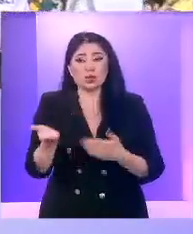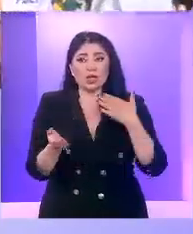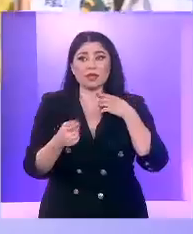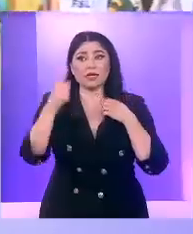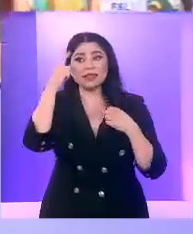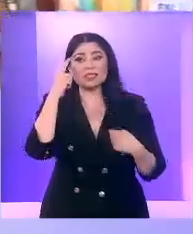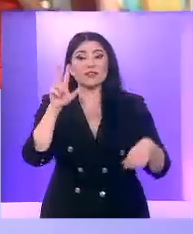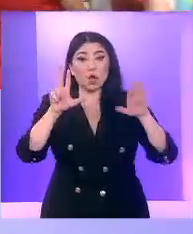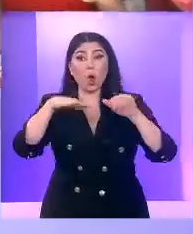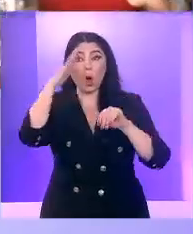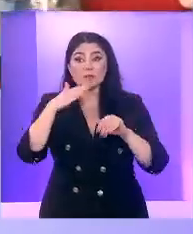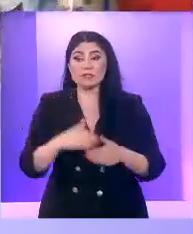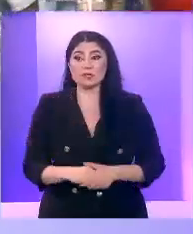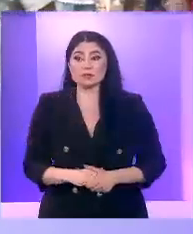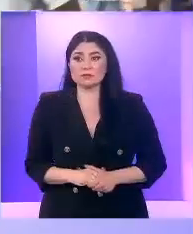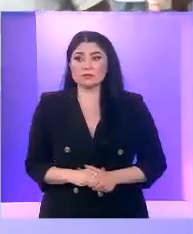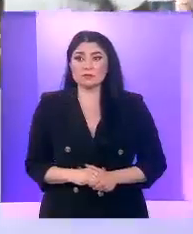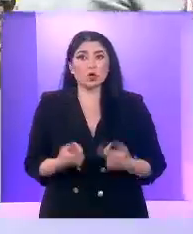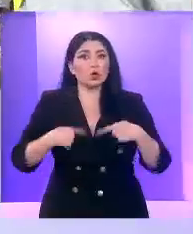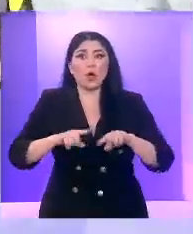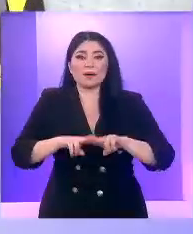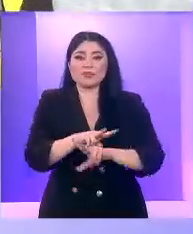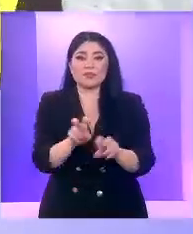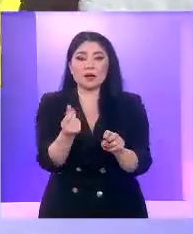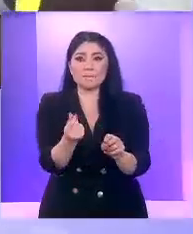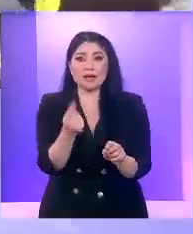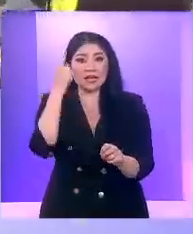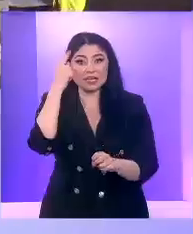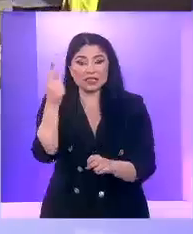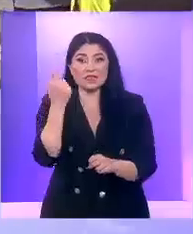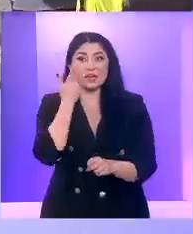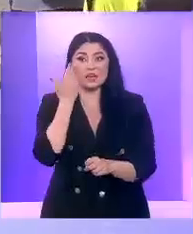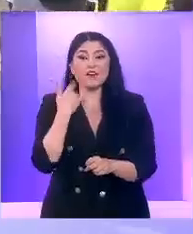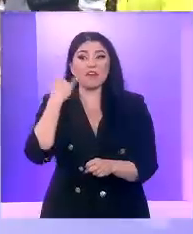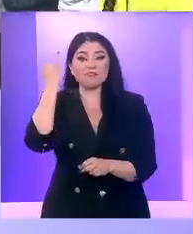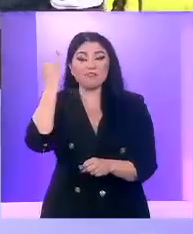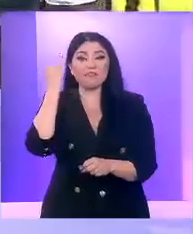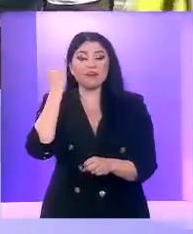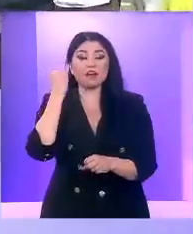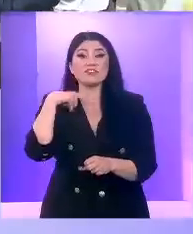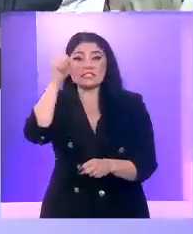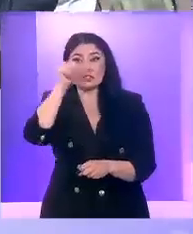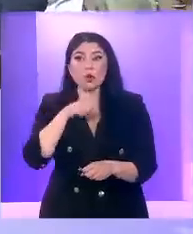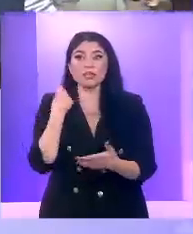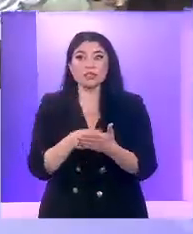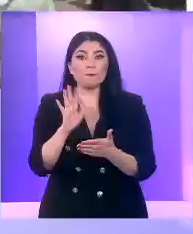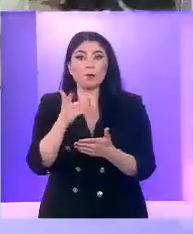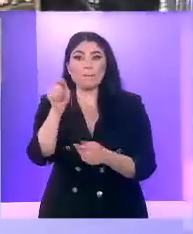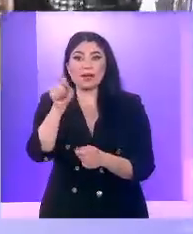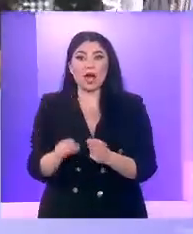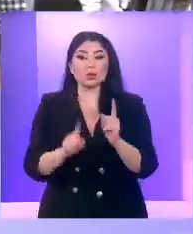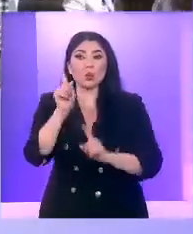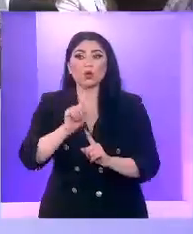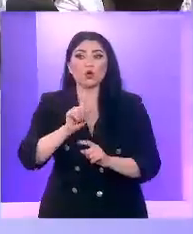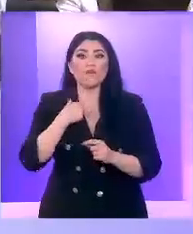de 8 zile noi nu avem bani. Și gândiți-vă că atunci când va veni ziua de salariu, probabil pe card unii dintre